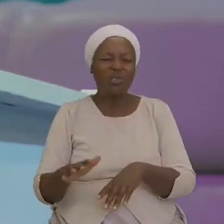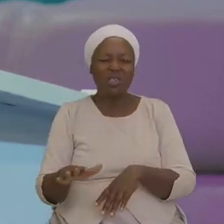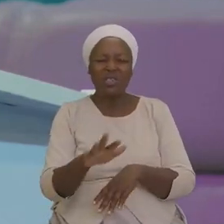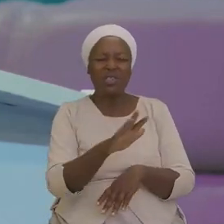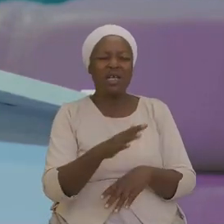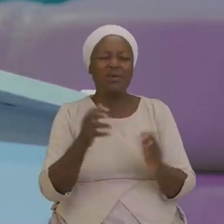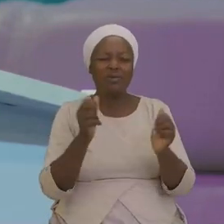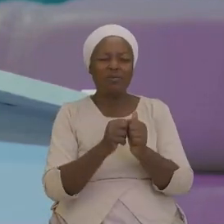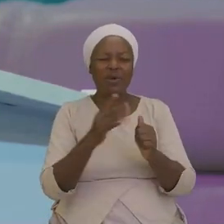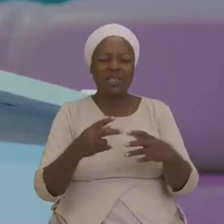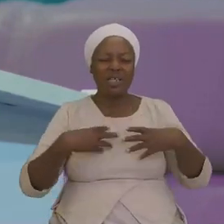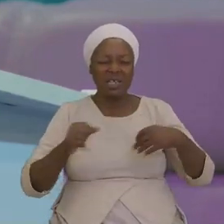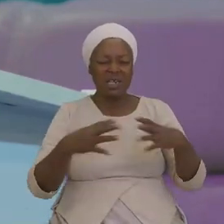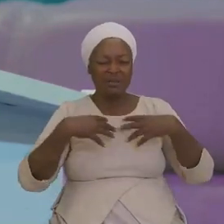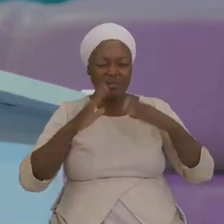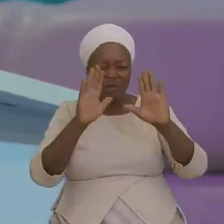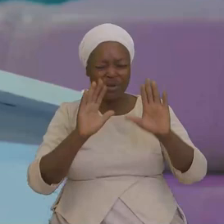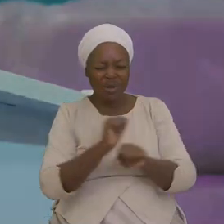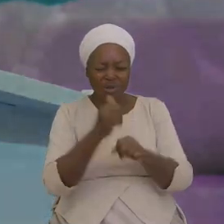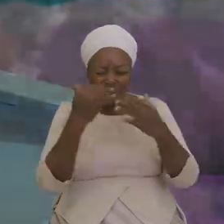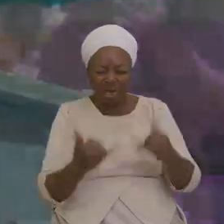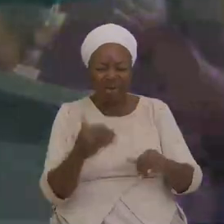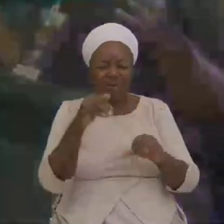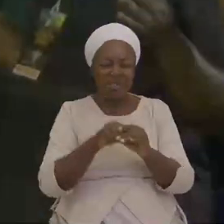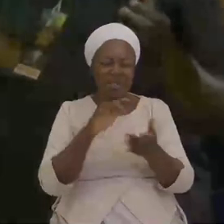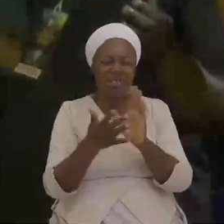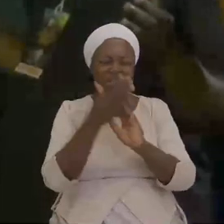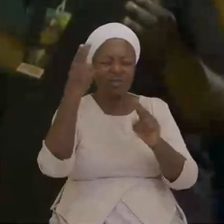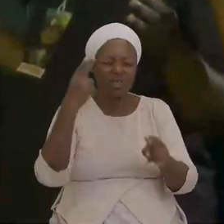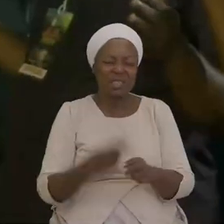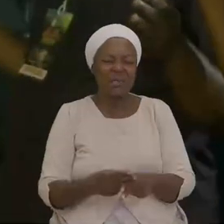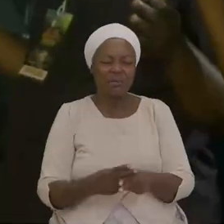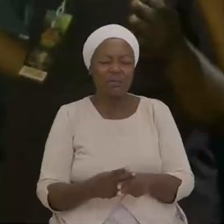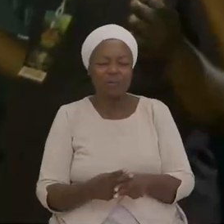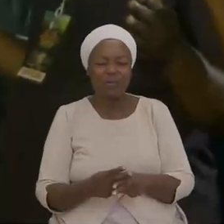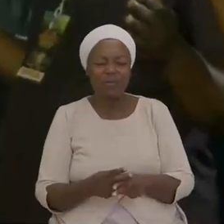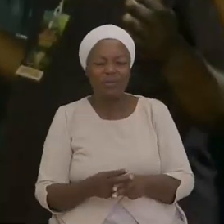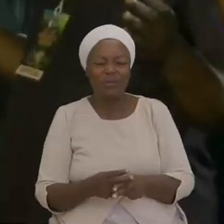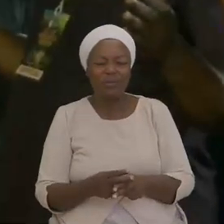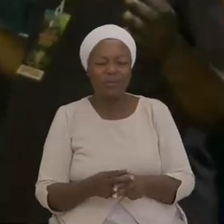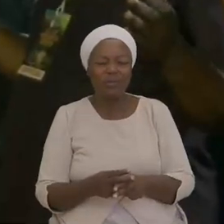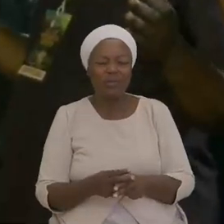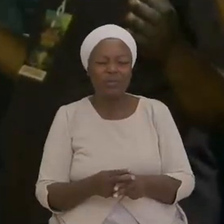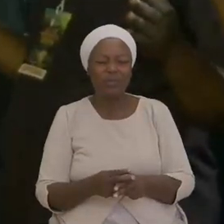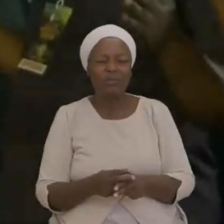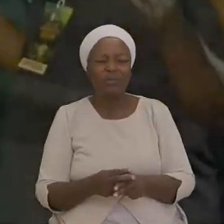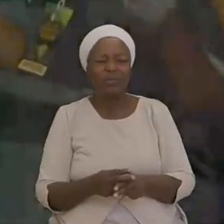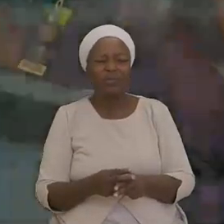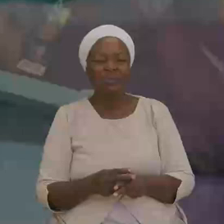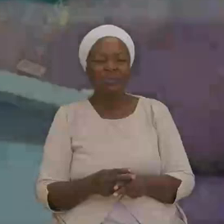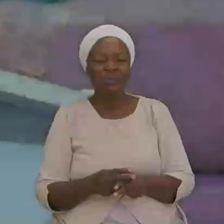Touche-les par le miracle de guérison au nom de Jésus.